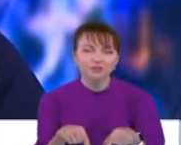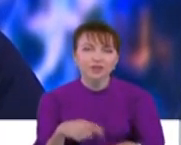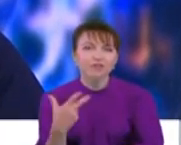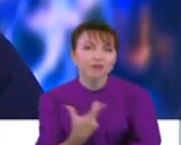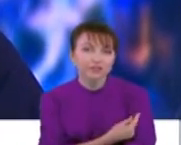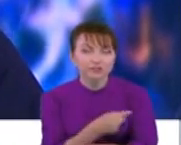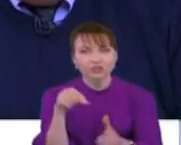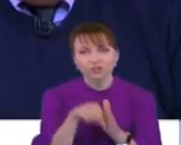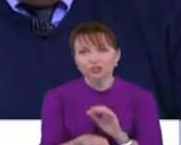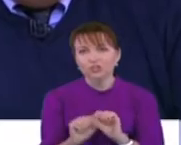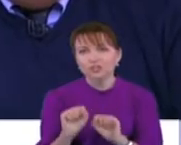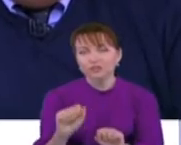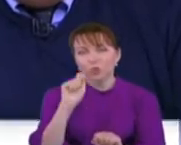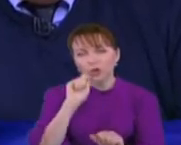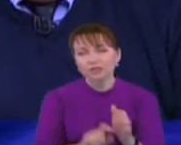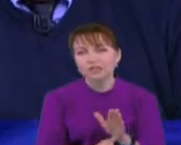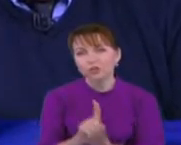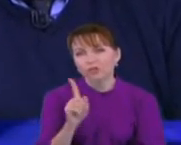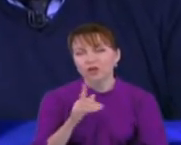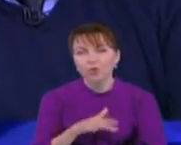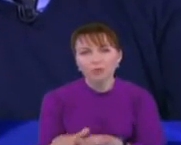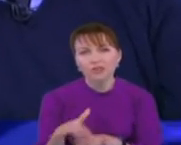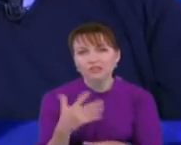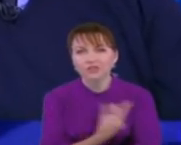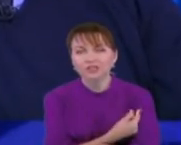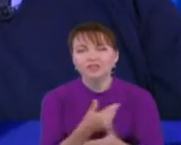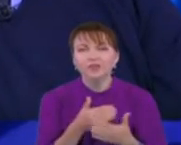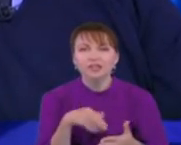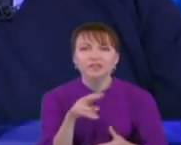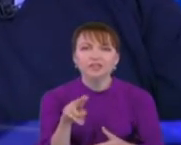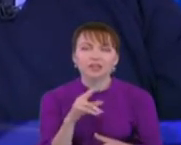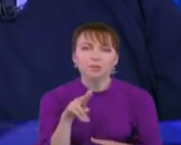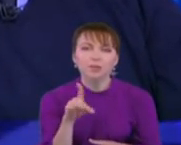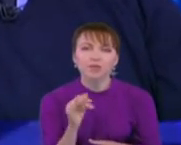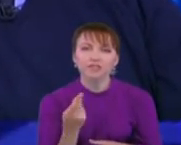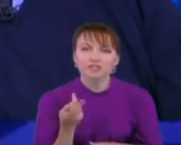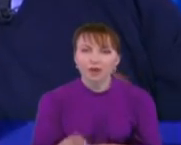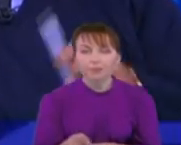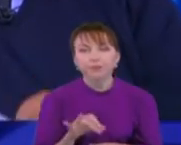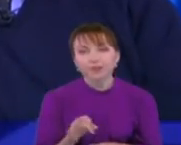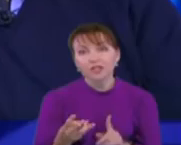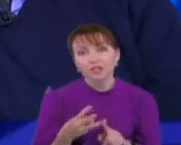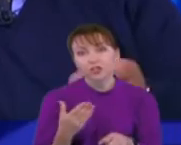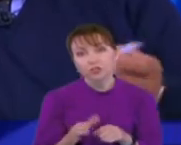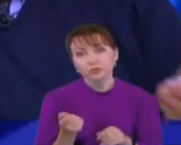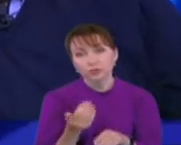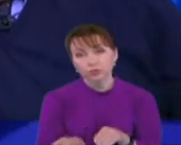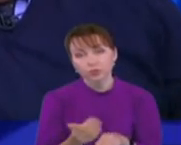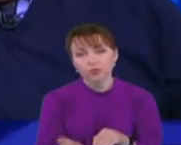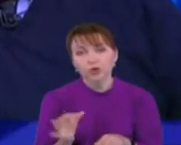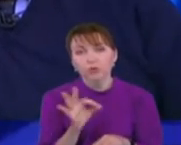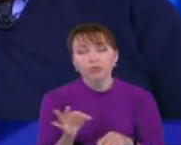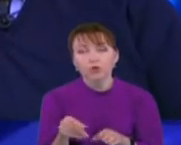отже, захищений. В Україні стартувала кампанія з вакцинації від дифтерії правця. Ну і третя частина, це трохи пізніше,